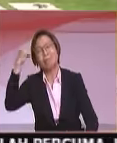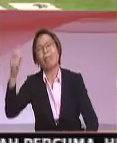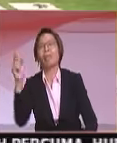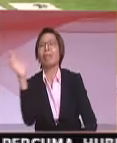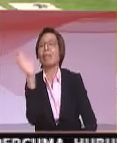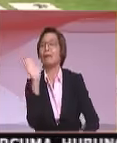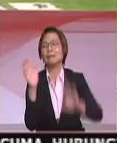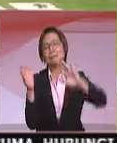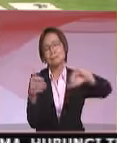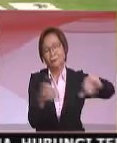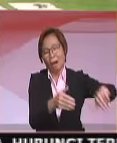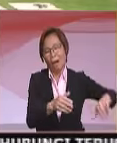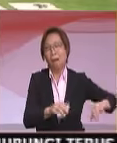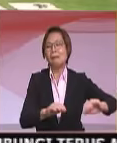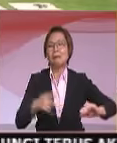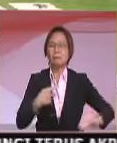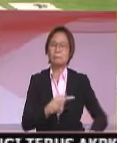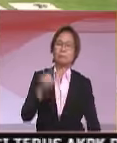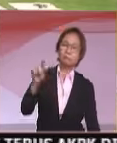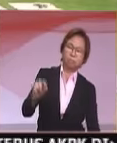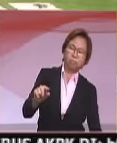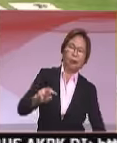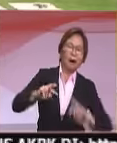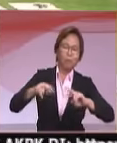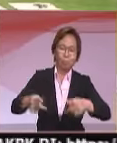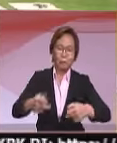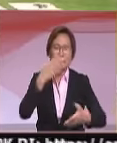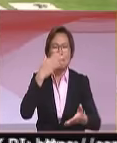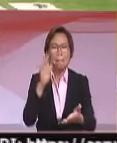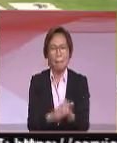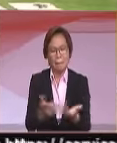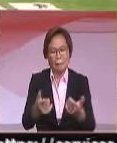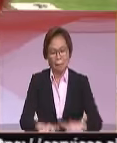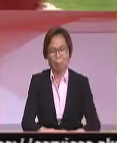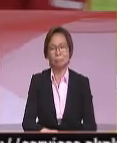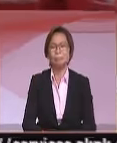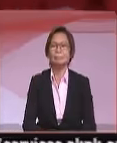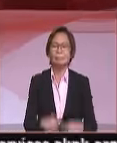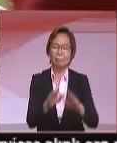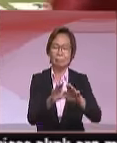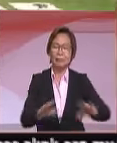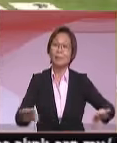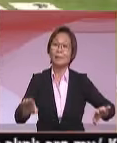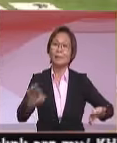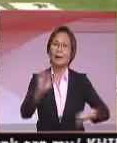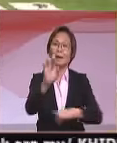ianya akan mengundang padah. Muhammad Syah Misak, Berita RTM.